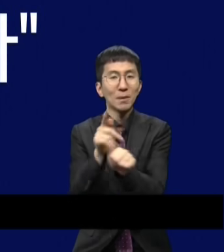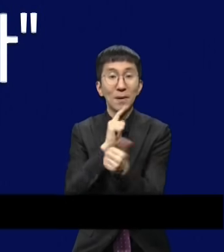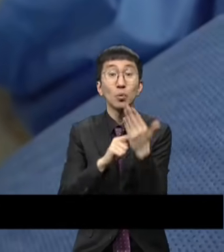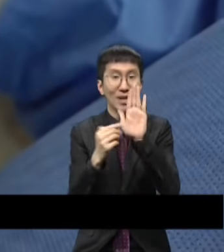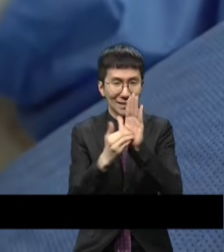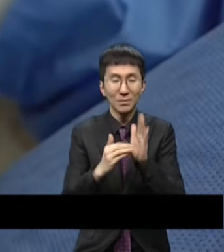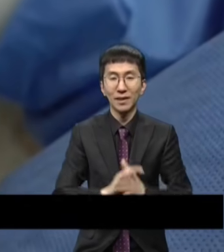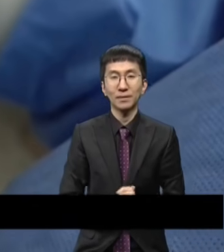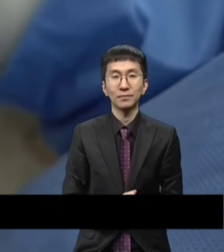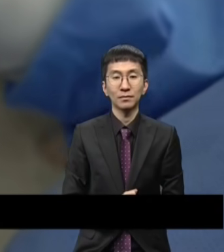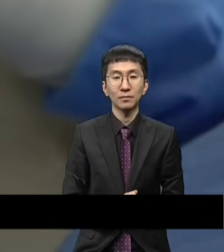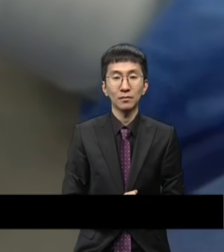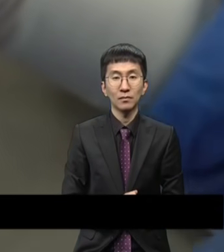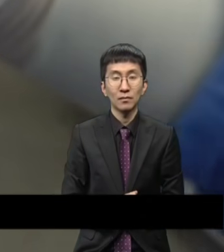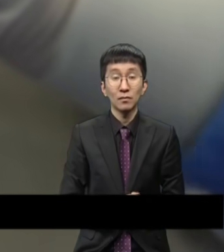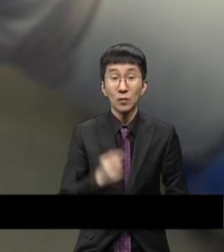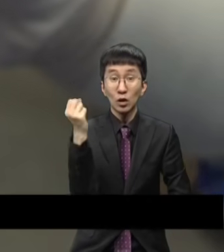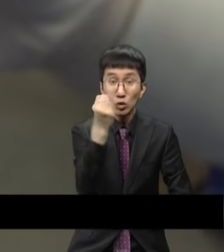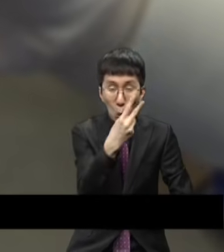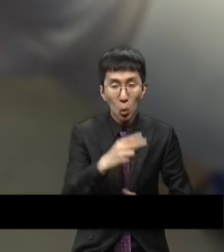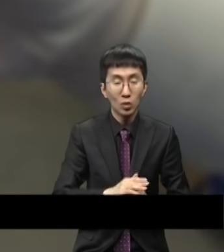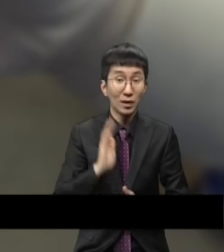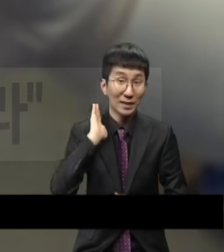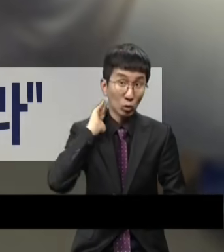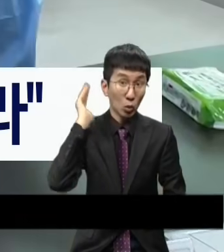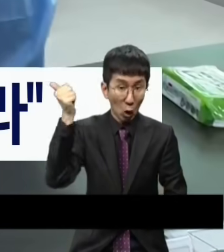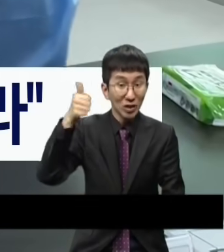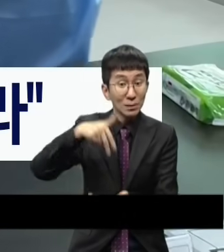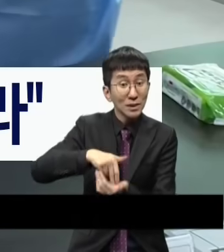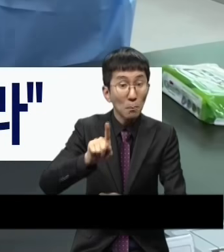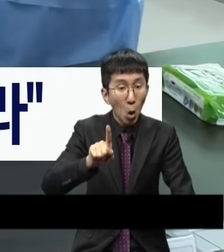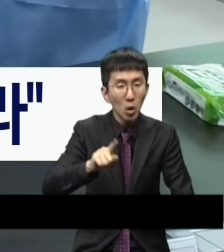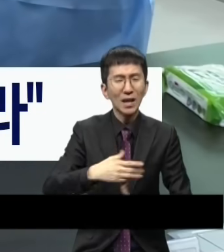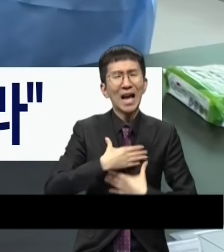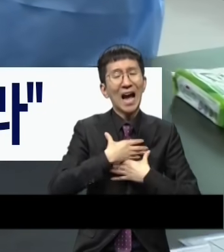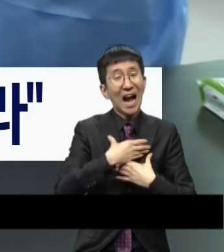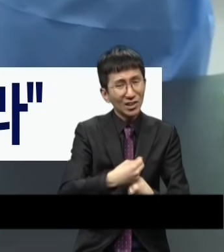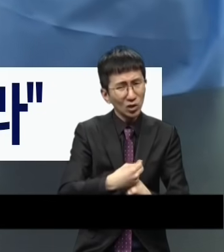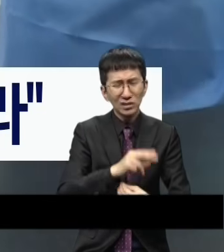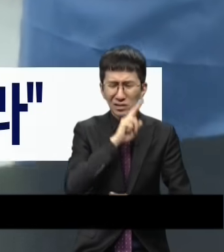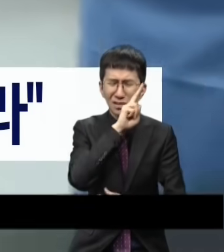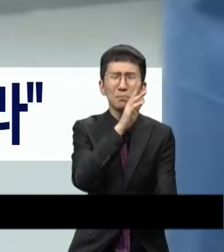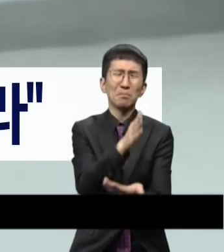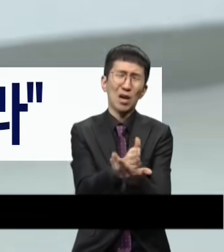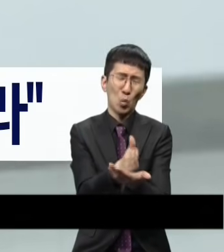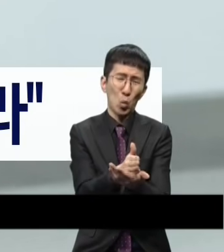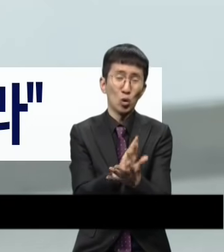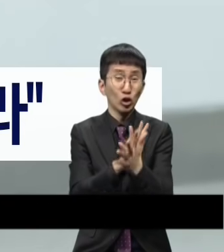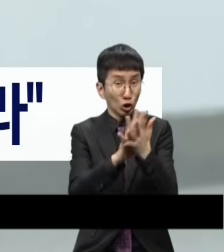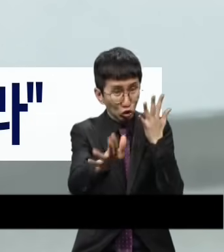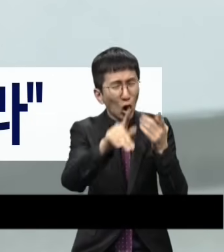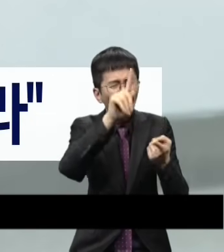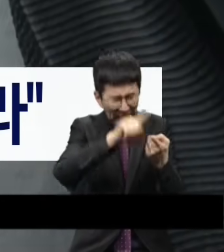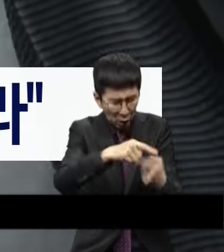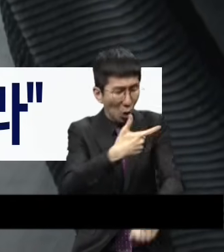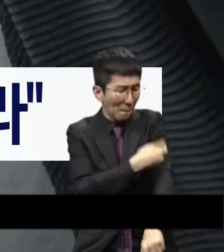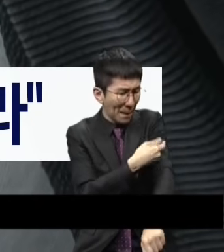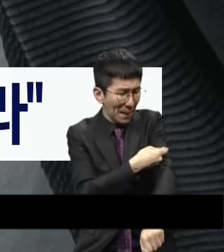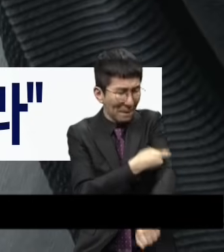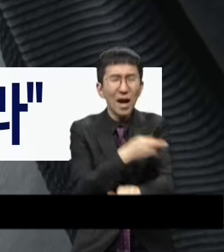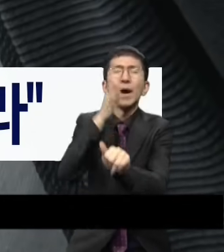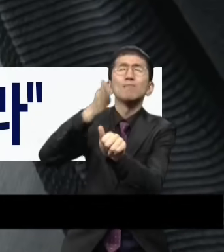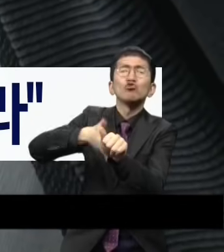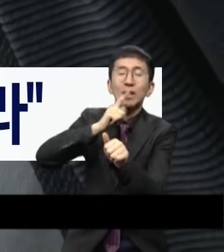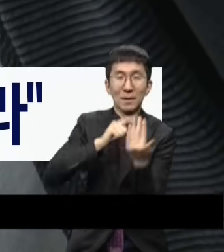전했습니다. 청와대 관계자는 문 대통령의 뜻은 안전성에 대해 의심을 품지 말고 순서가 되면 접종받아